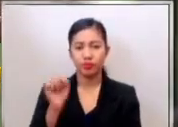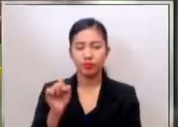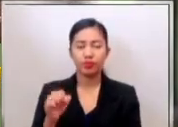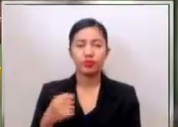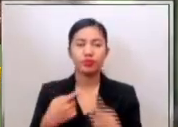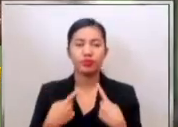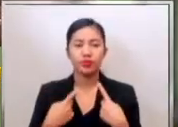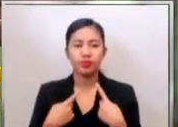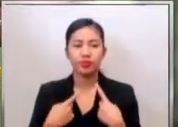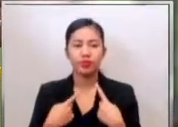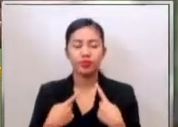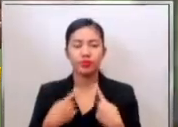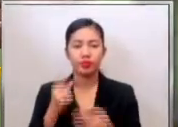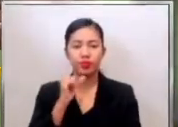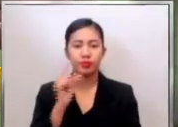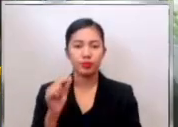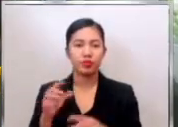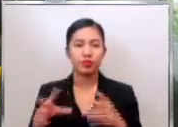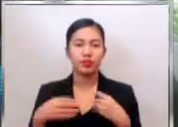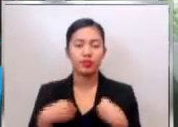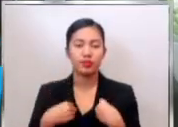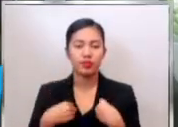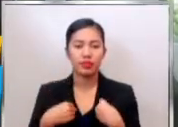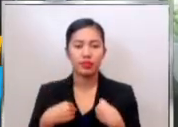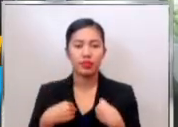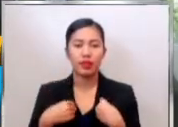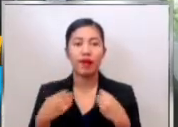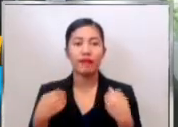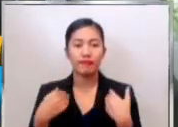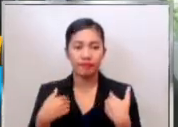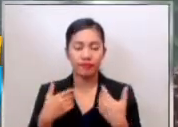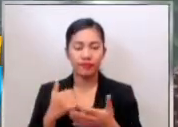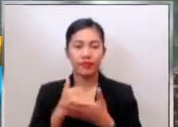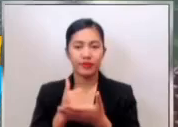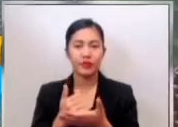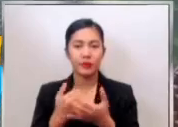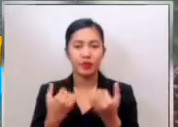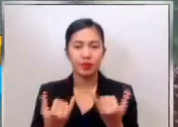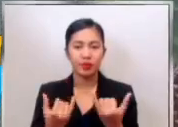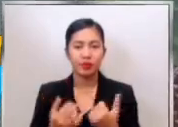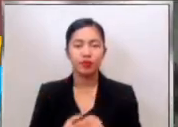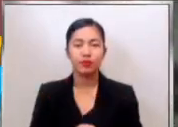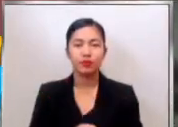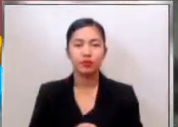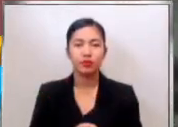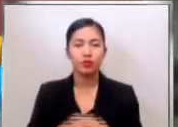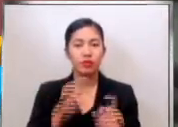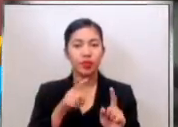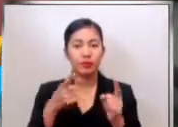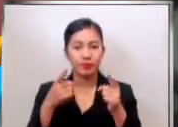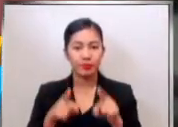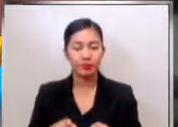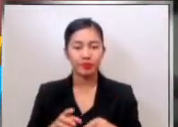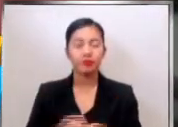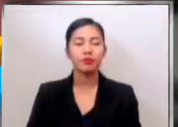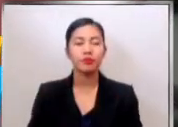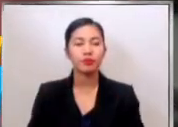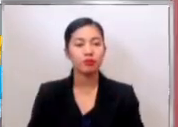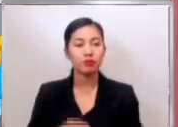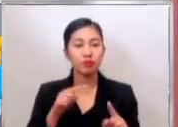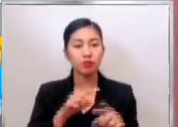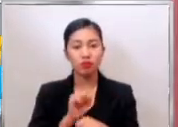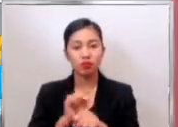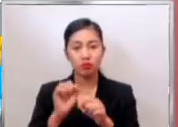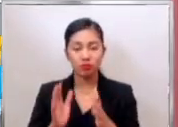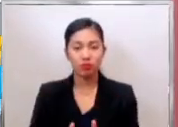tumbong kaming natatanggap. In fact, meron kaming tinutulungan ngayon na isang kaso ng isang manggagawa